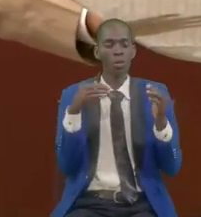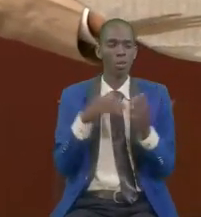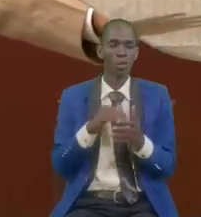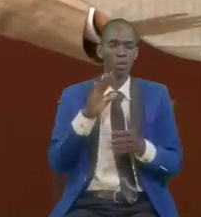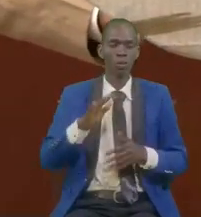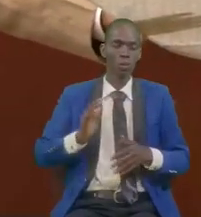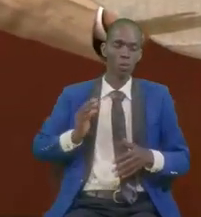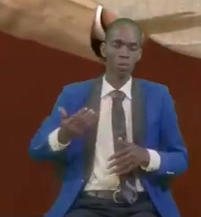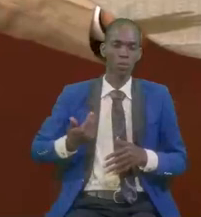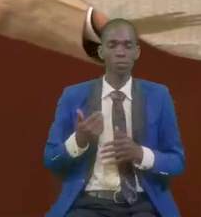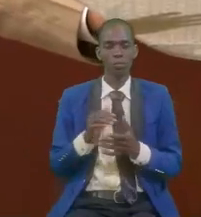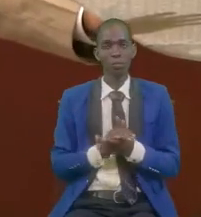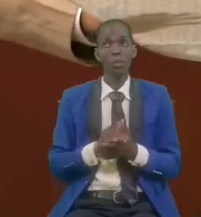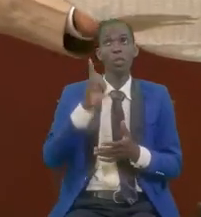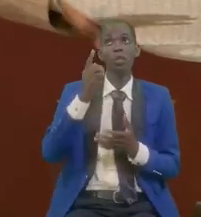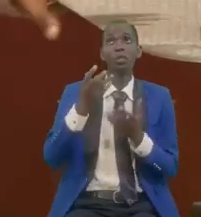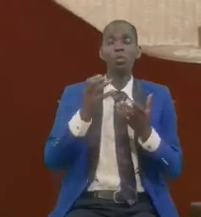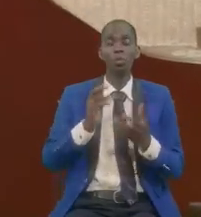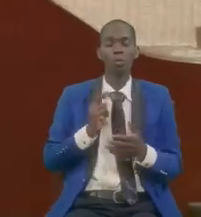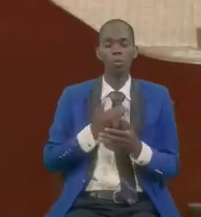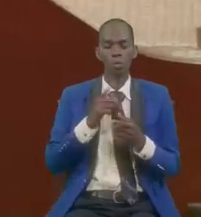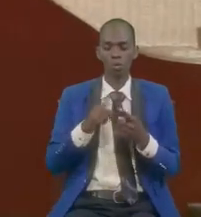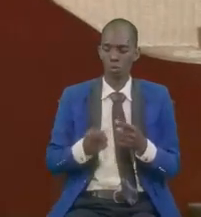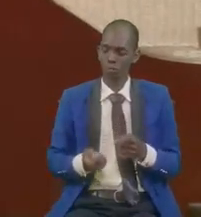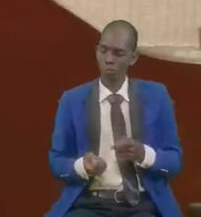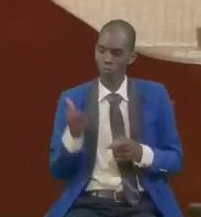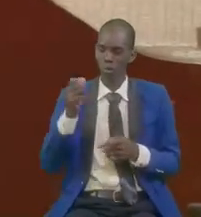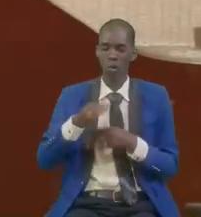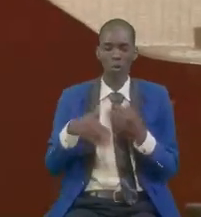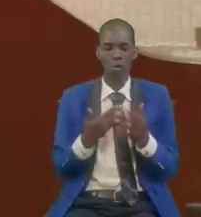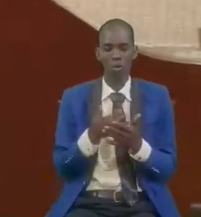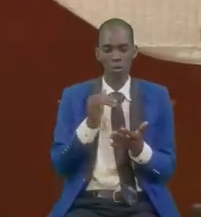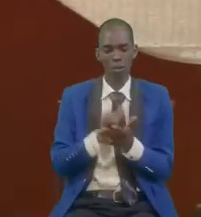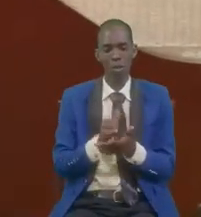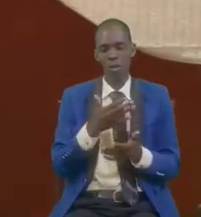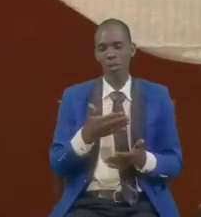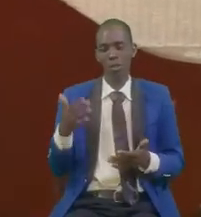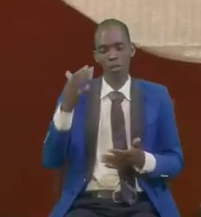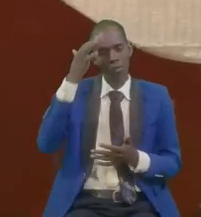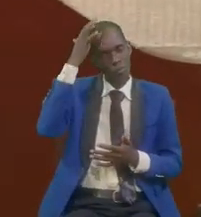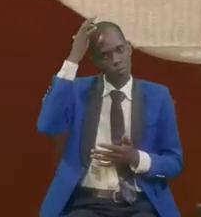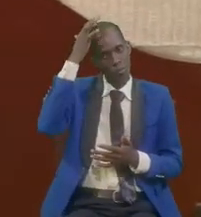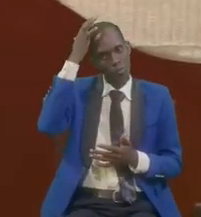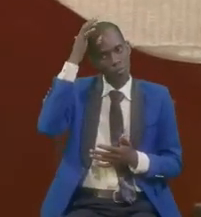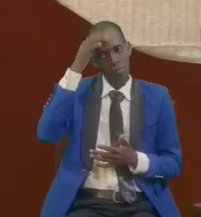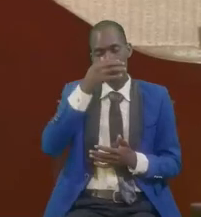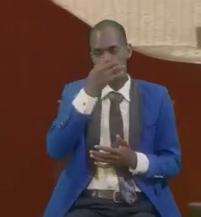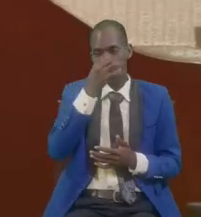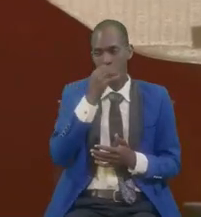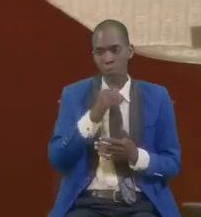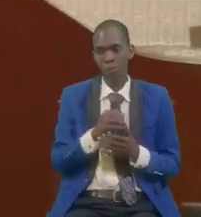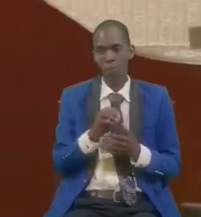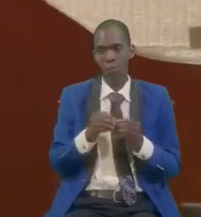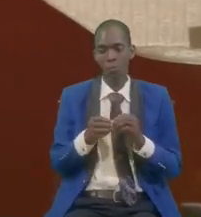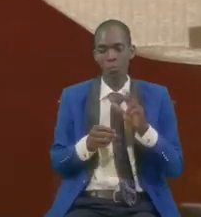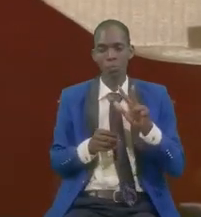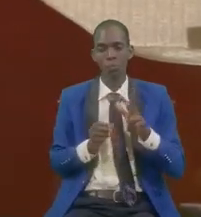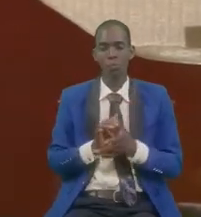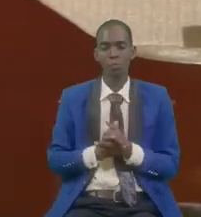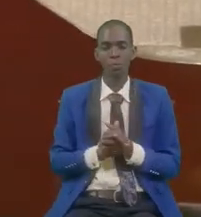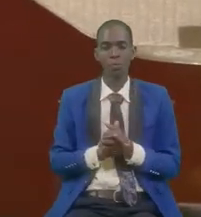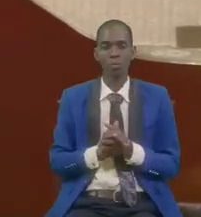l'âme. Alors, il veut que nous rejetions toutes ces choses. Troisième partie ici maintenant, Troisième partie, maintenant,